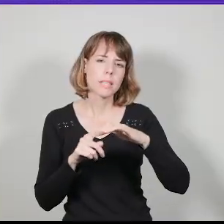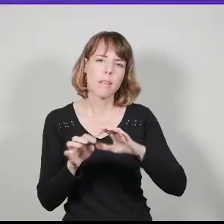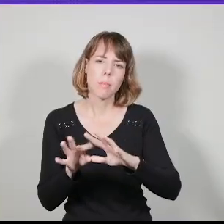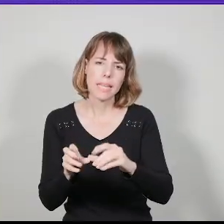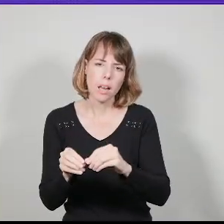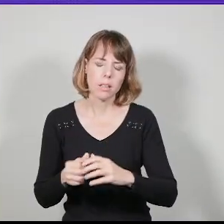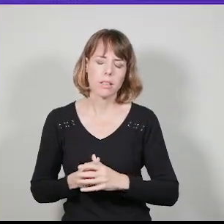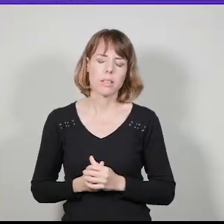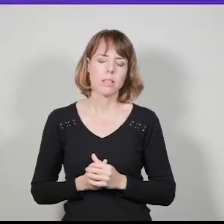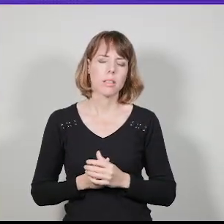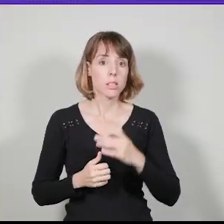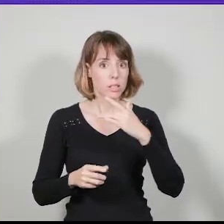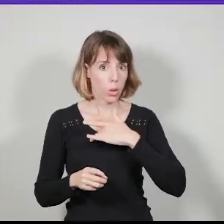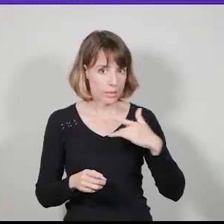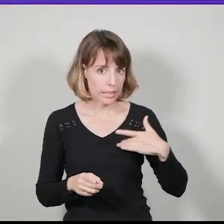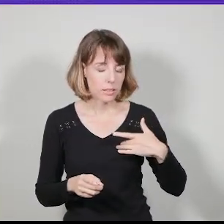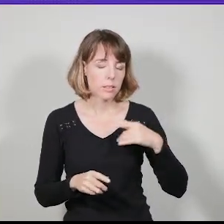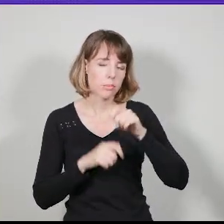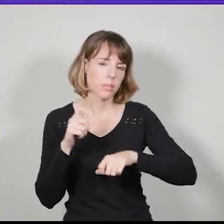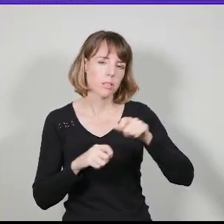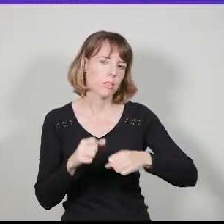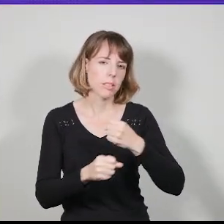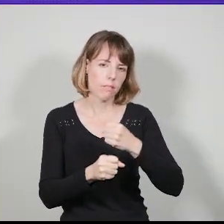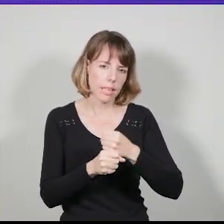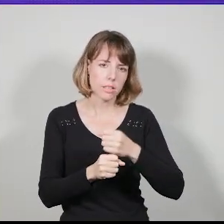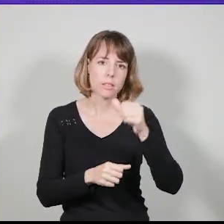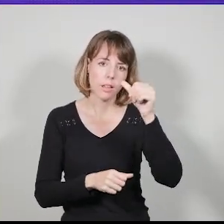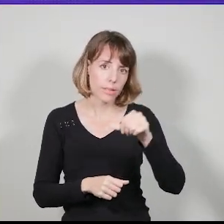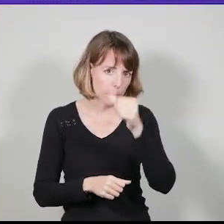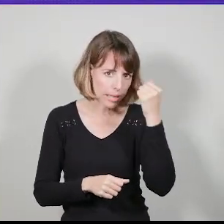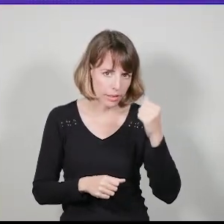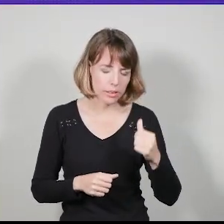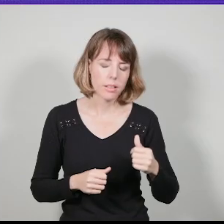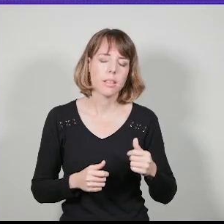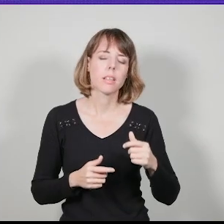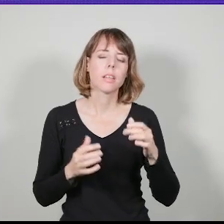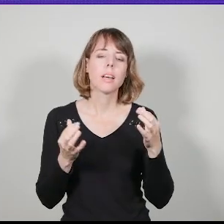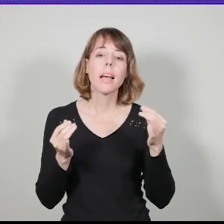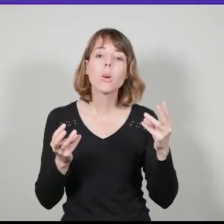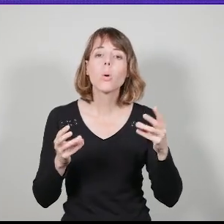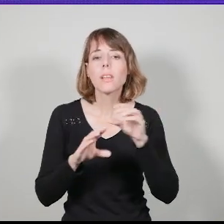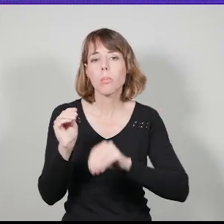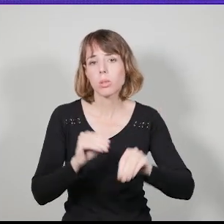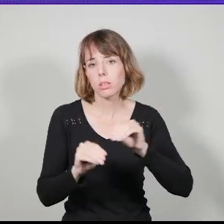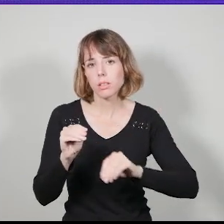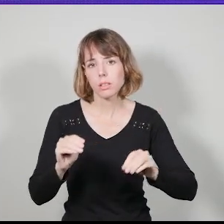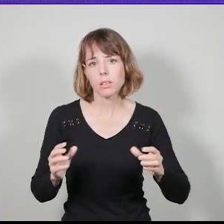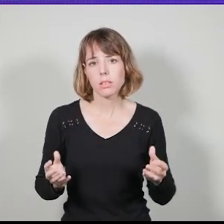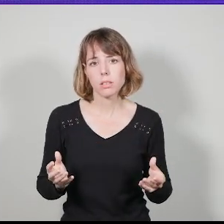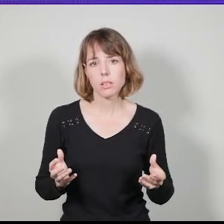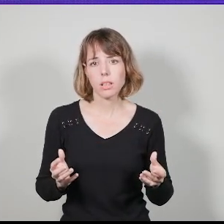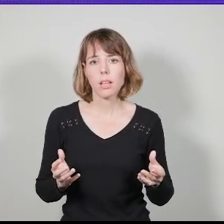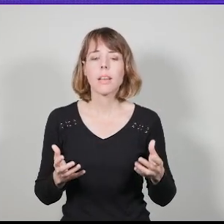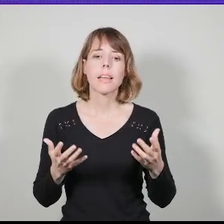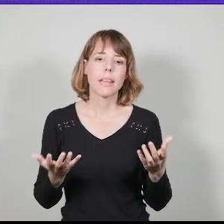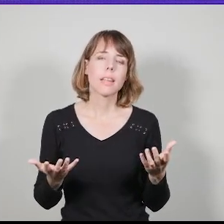de santé, beaucoup d'infirmiers, notamment dans le champ de la santé mentale. On a des ergothérapeutes. Et on continue effectivement à